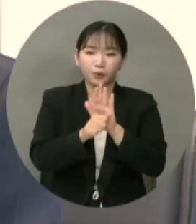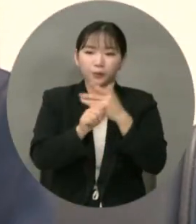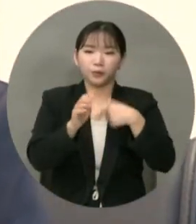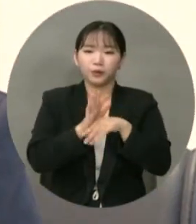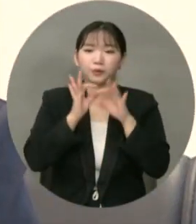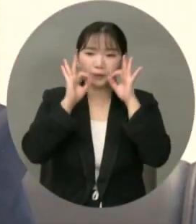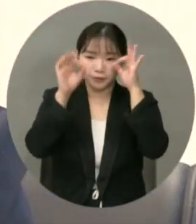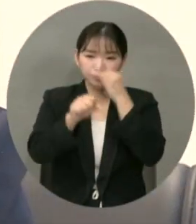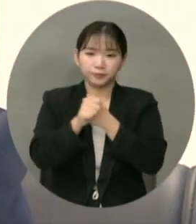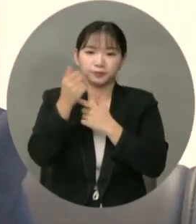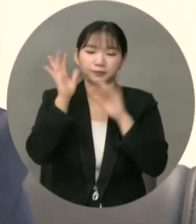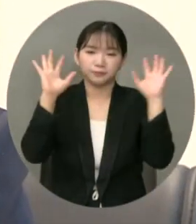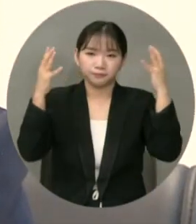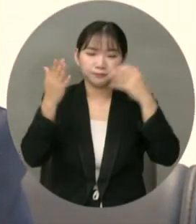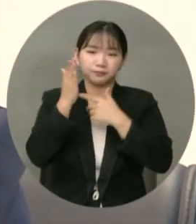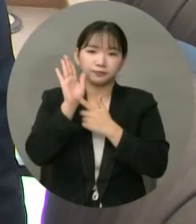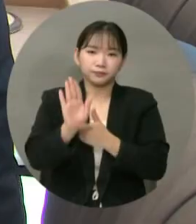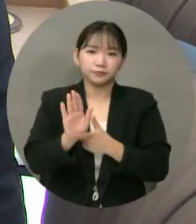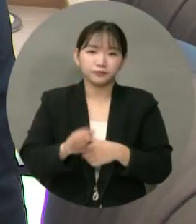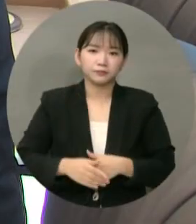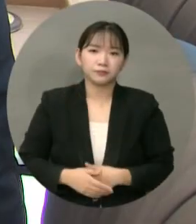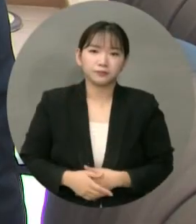지원하겠다고 환영했습니다